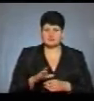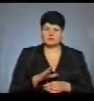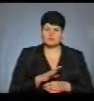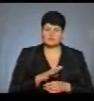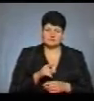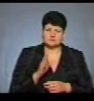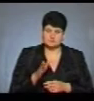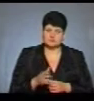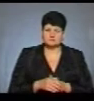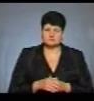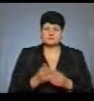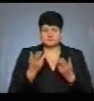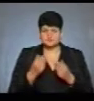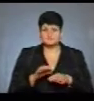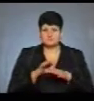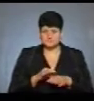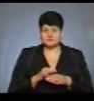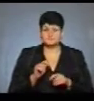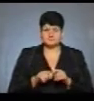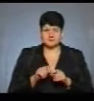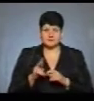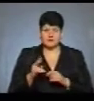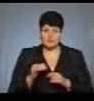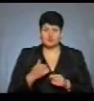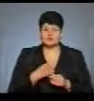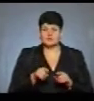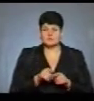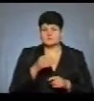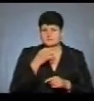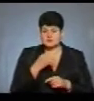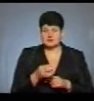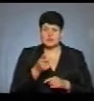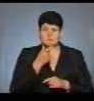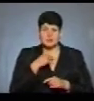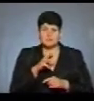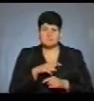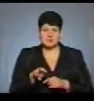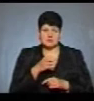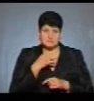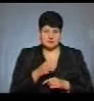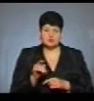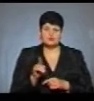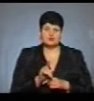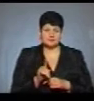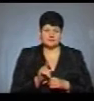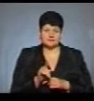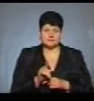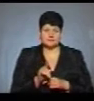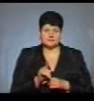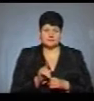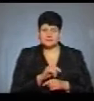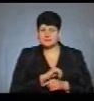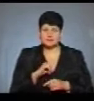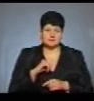і відбуватимуться? Так, відбуваються перевірки. Я хочу також сказати, так як і сказала пані міністерка, що саме